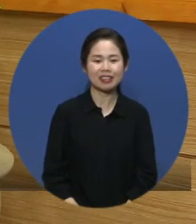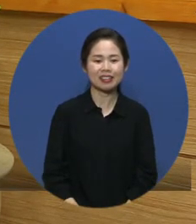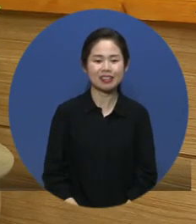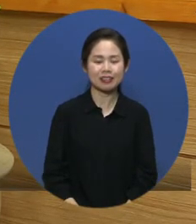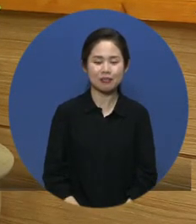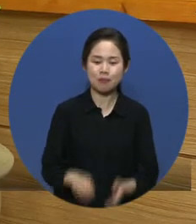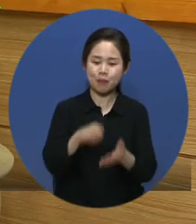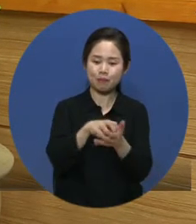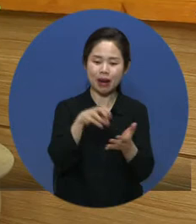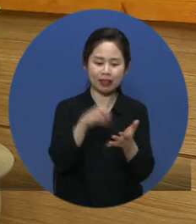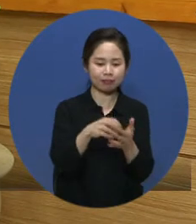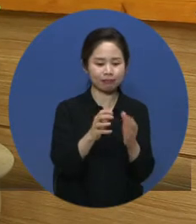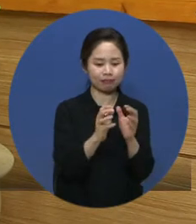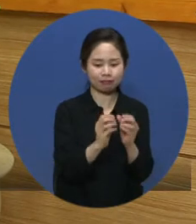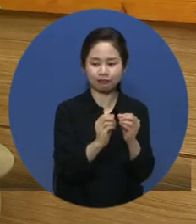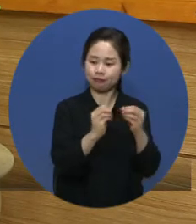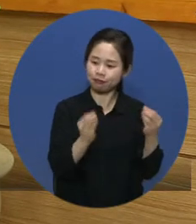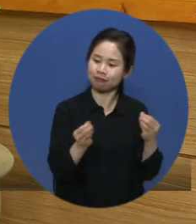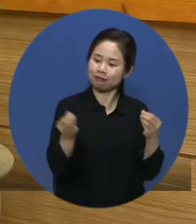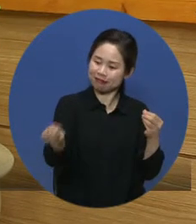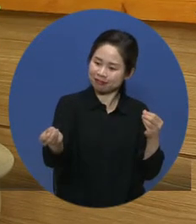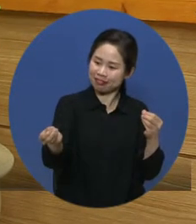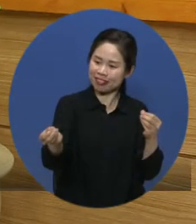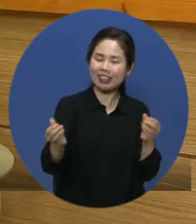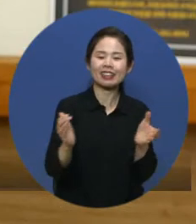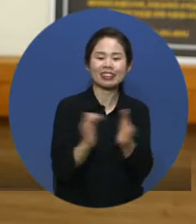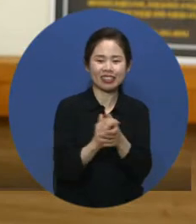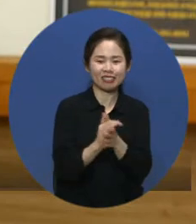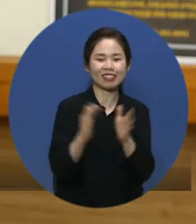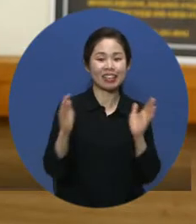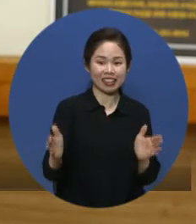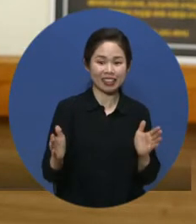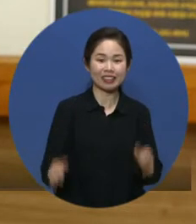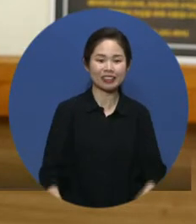빵을 함께 나누어 먹는 친구 사이 이런 의미입니다.